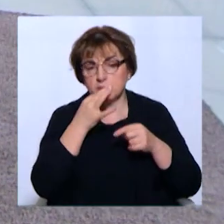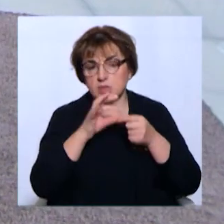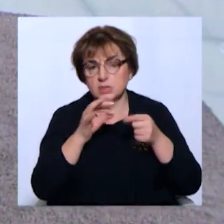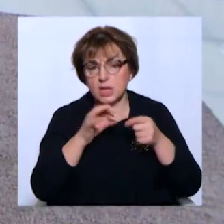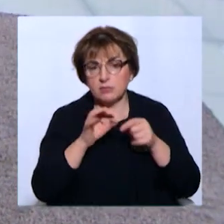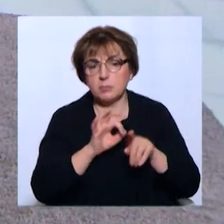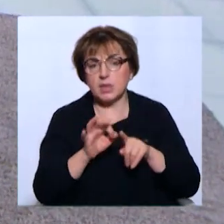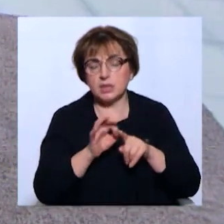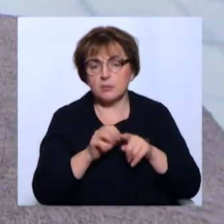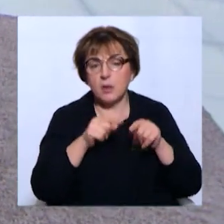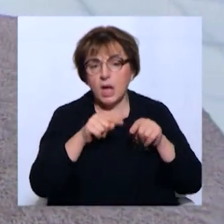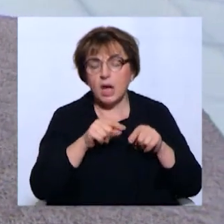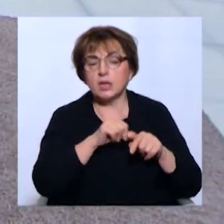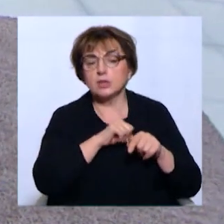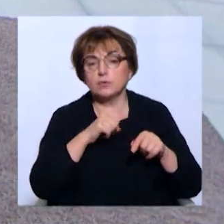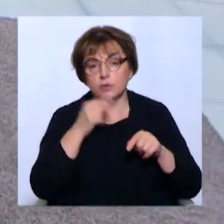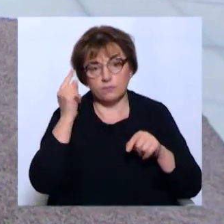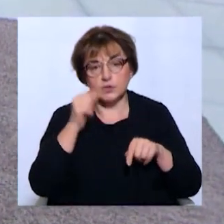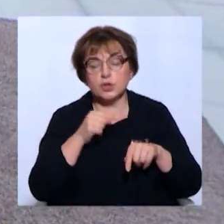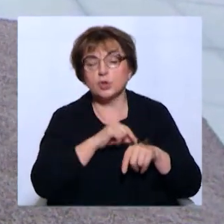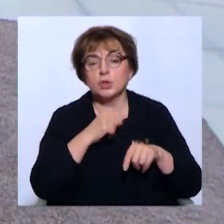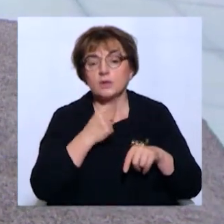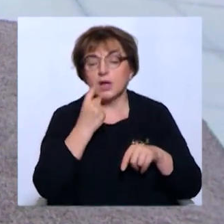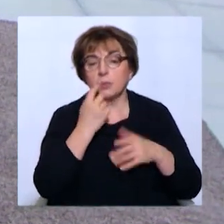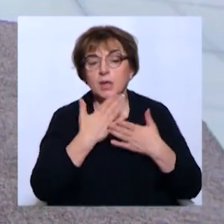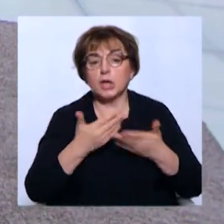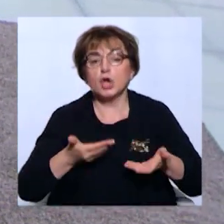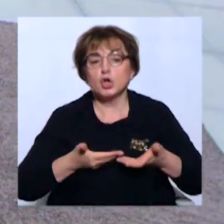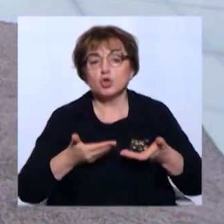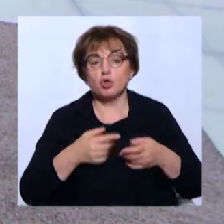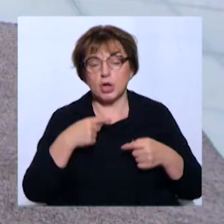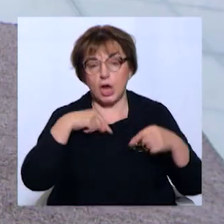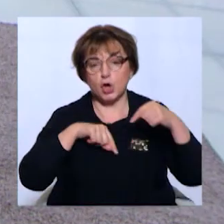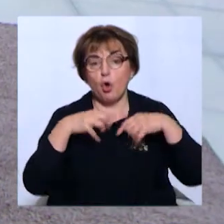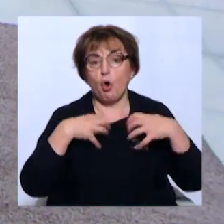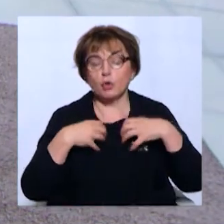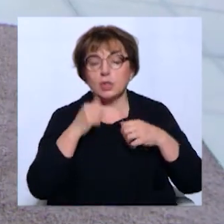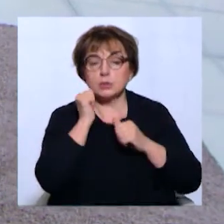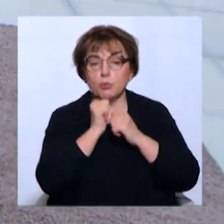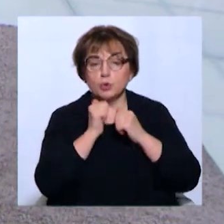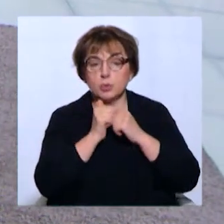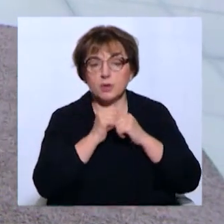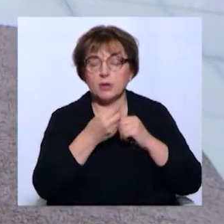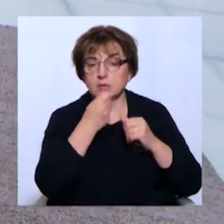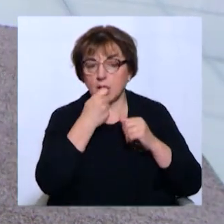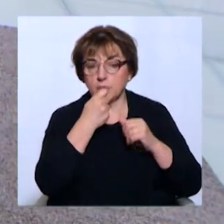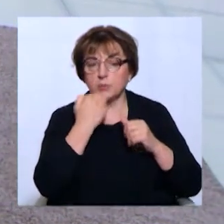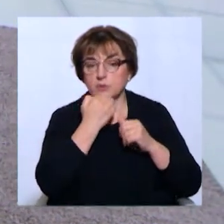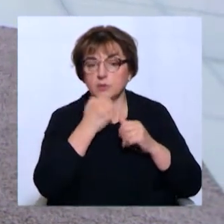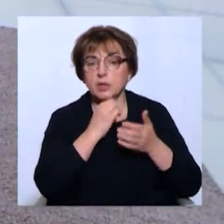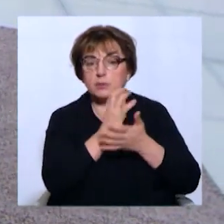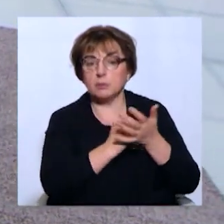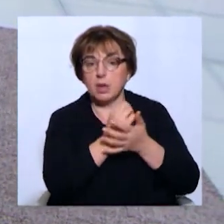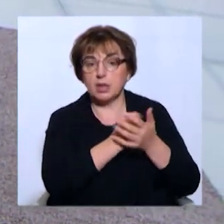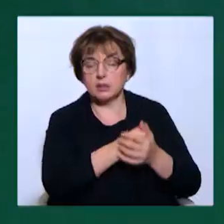აქედან გამომდინარე კბილი ცოცხალი ქსოვილია, ცოცხალი ორგანოა, ის მუდმივად მარაგდება საკვები ნივთიერებებით.